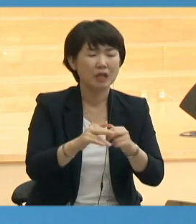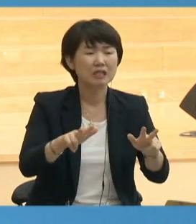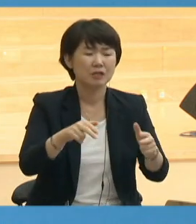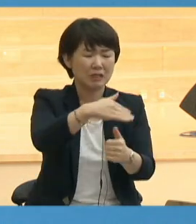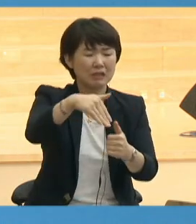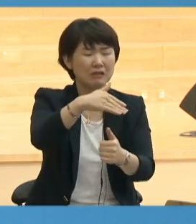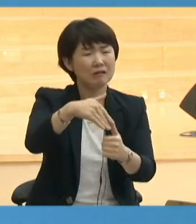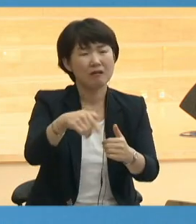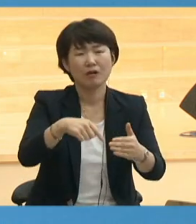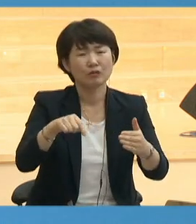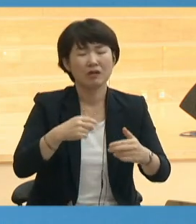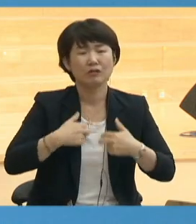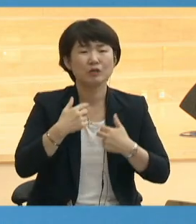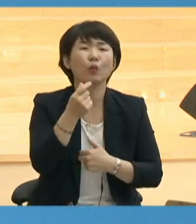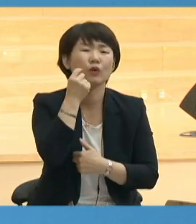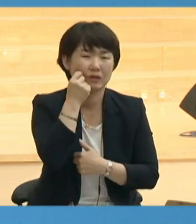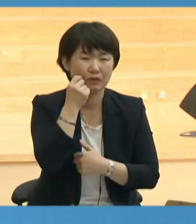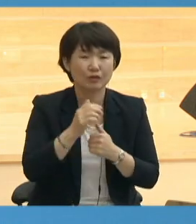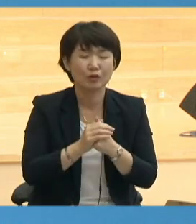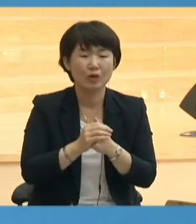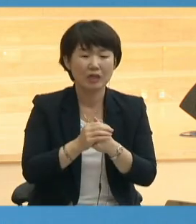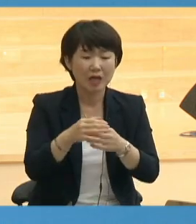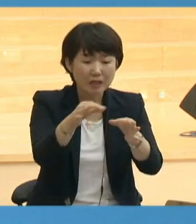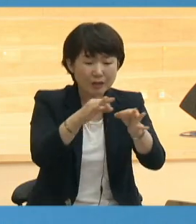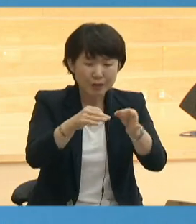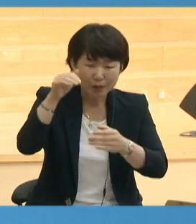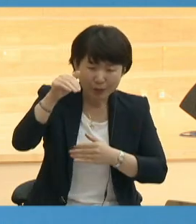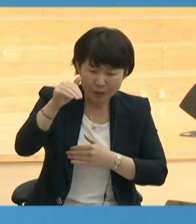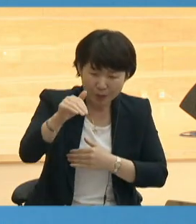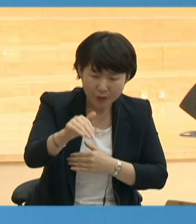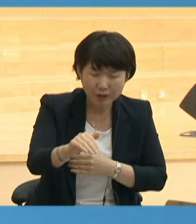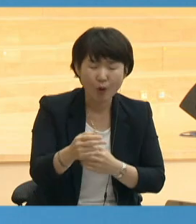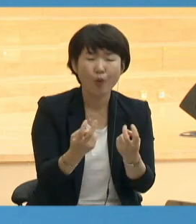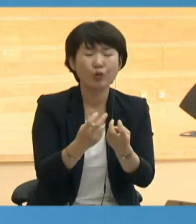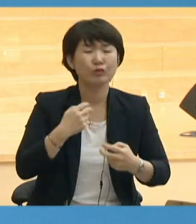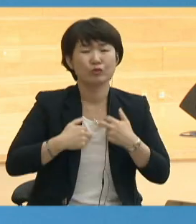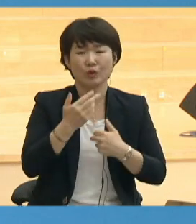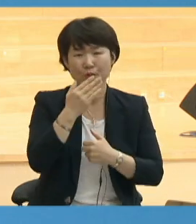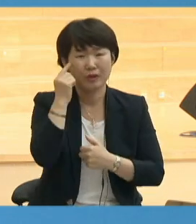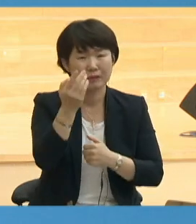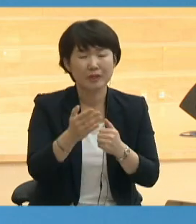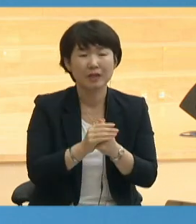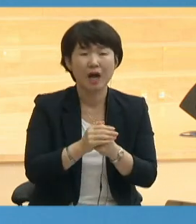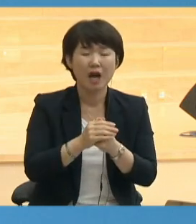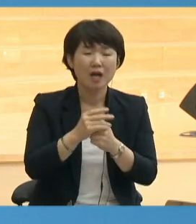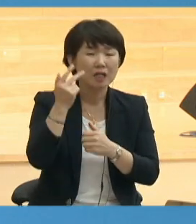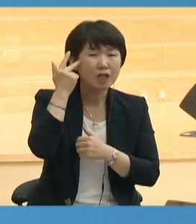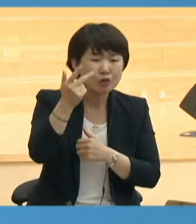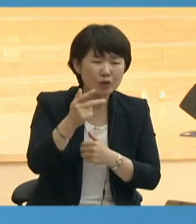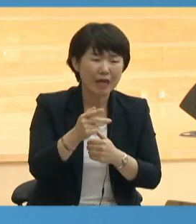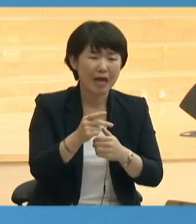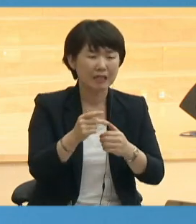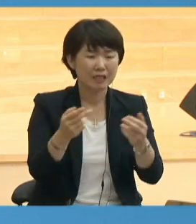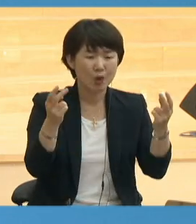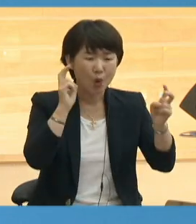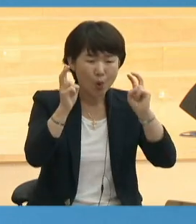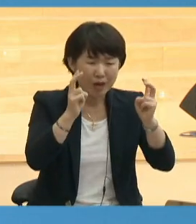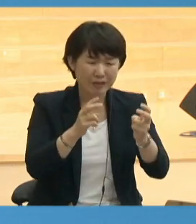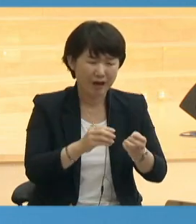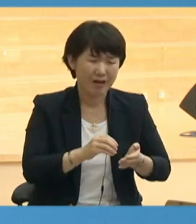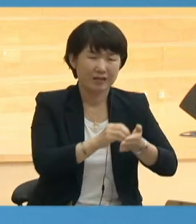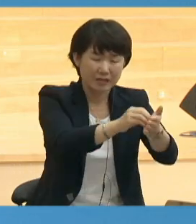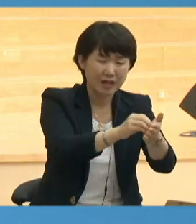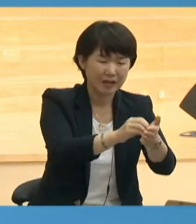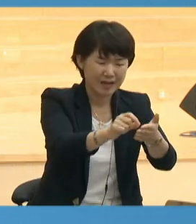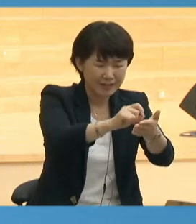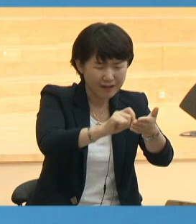말입니까 경기가 나빠 가죠 하루 하루가 막막한 에 어떻게 줄 구할 수 있단 말이에요 일주일에 이력서를 그냥 매 통을 써도 소식이 없네 여러분